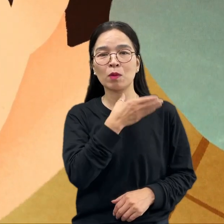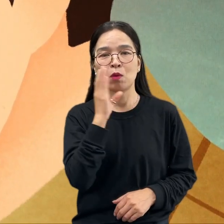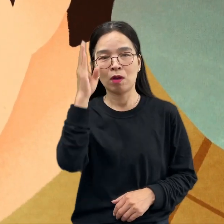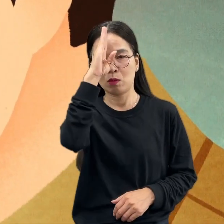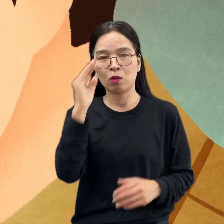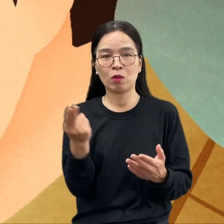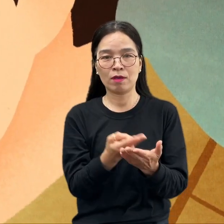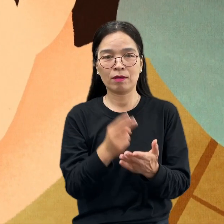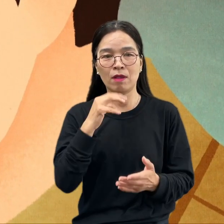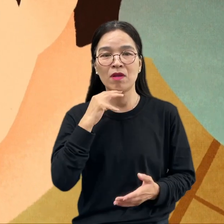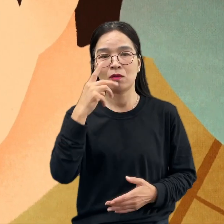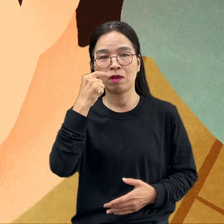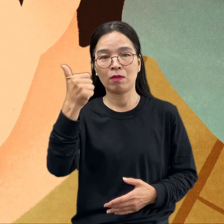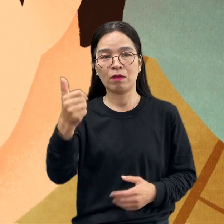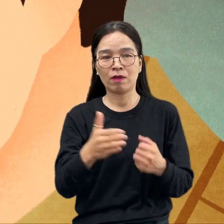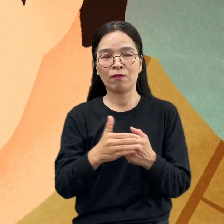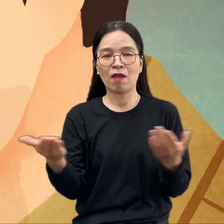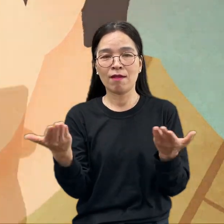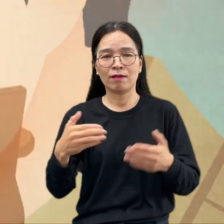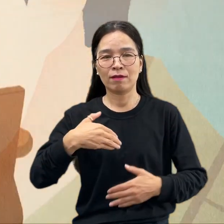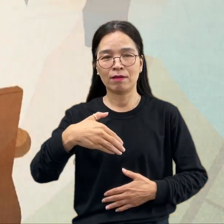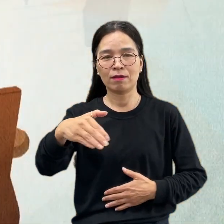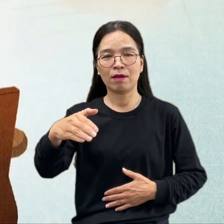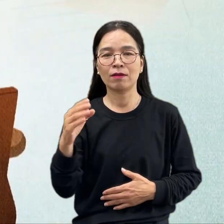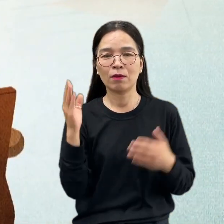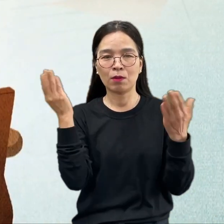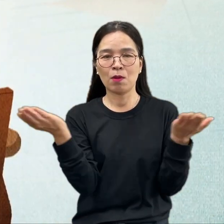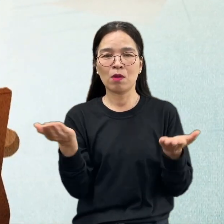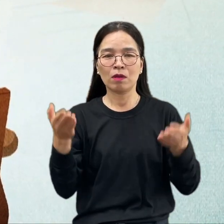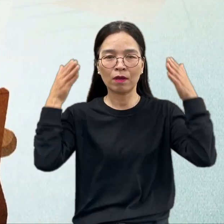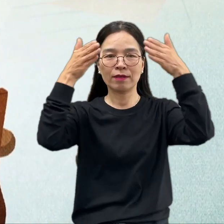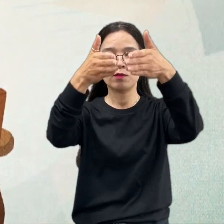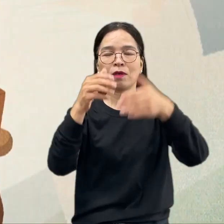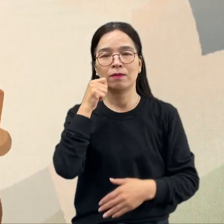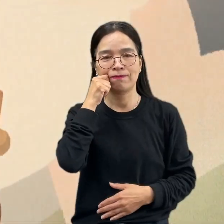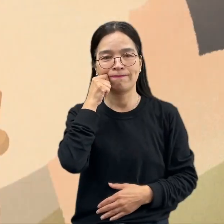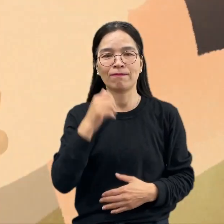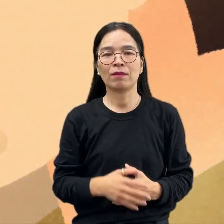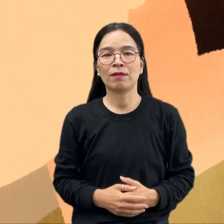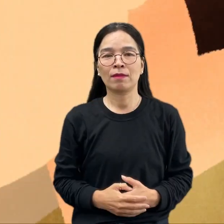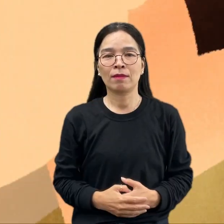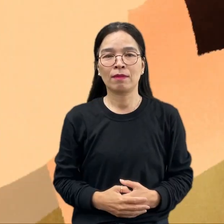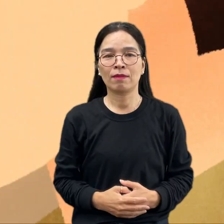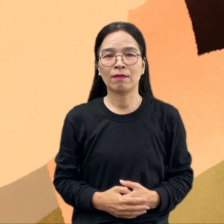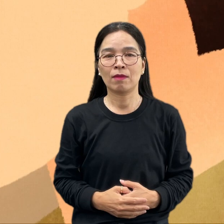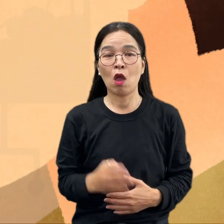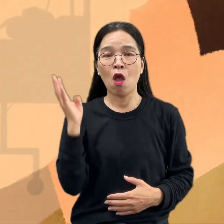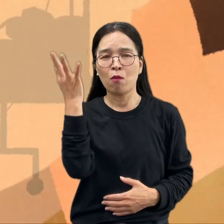요셉 씨는 요즘 노안으로 누워 계신 팔순 아버지 때문에 직장에 나가서도 일이 손에 잡히지